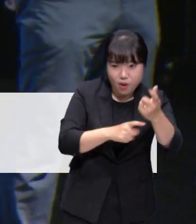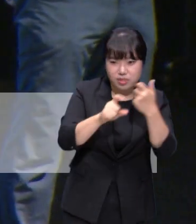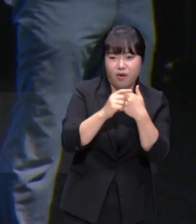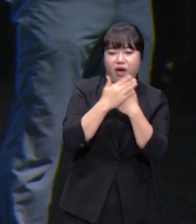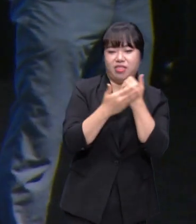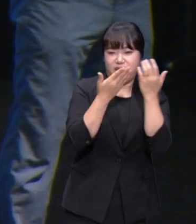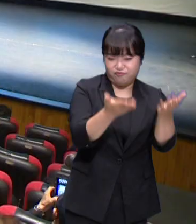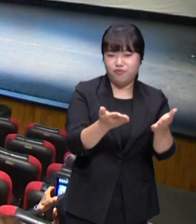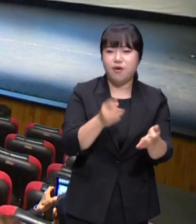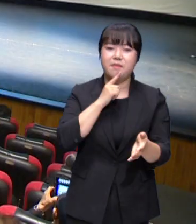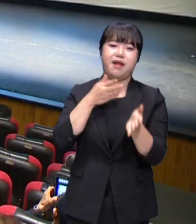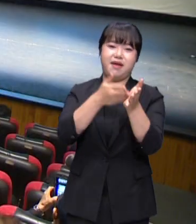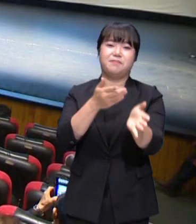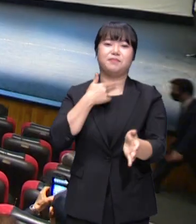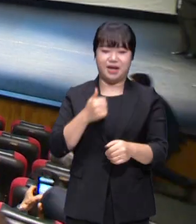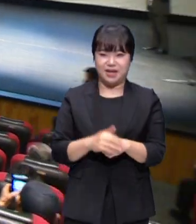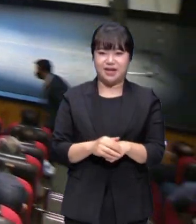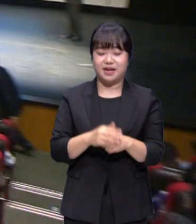있습니다.